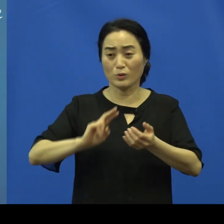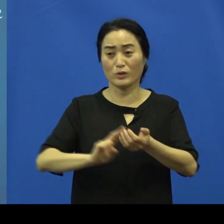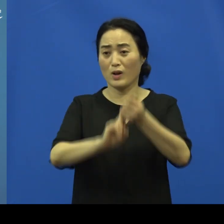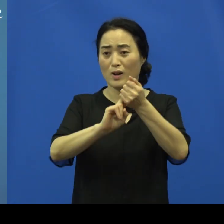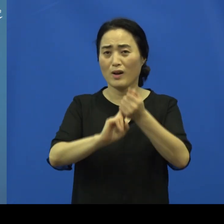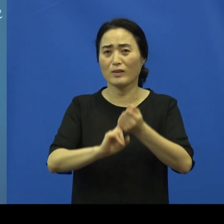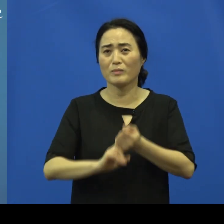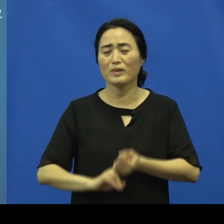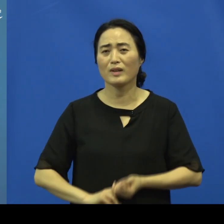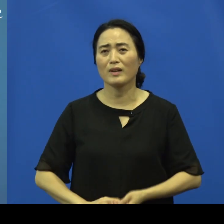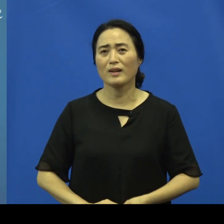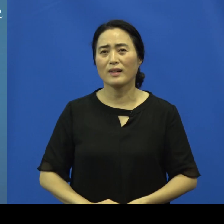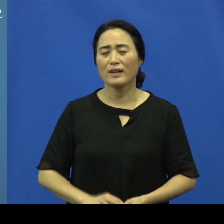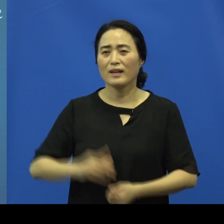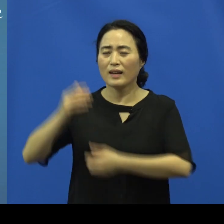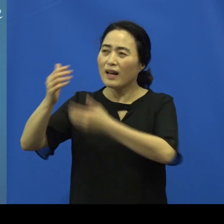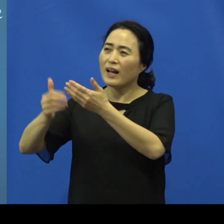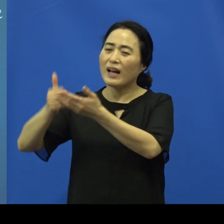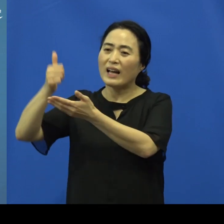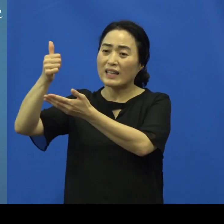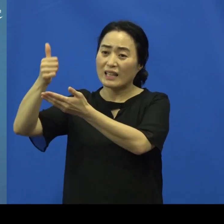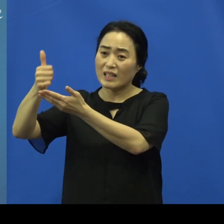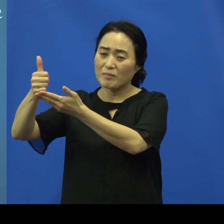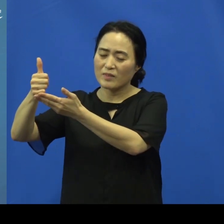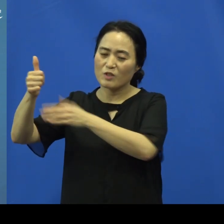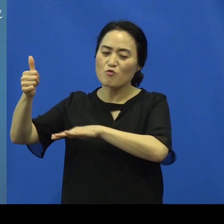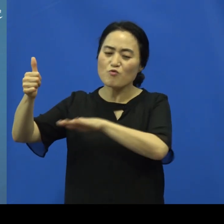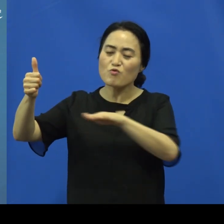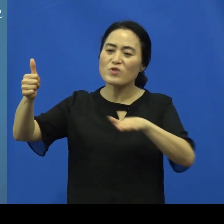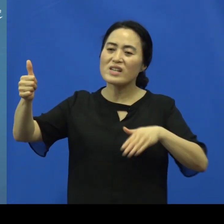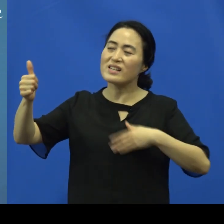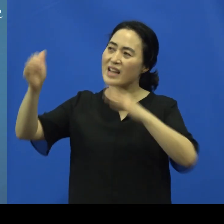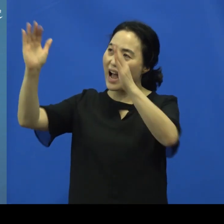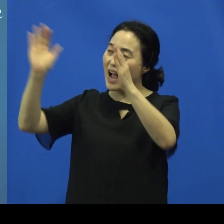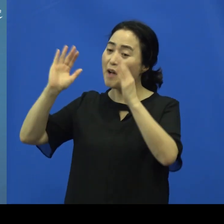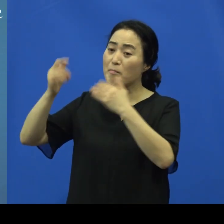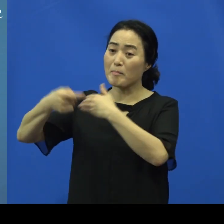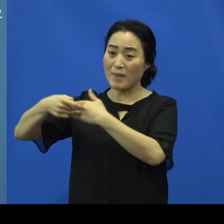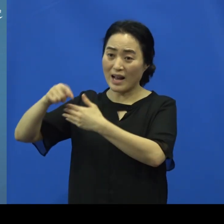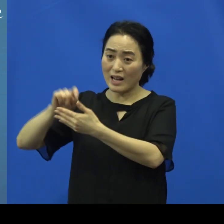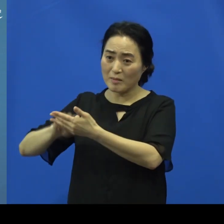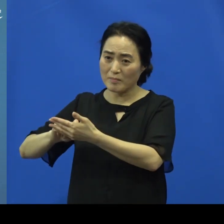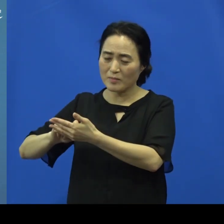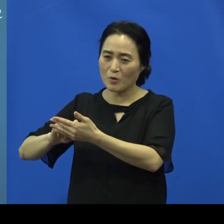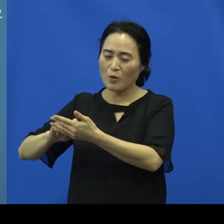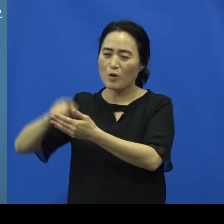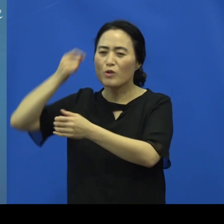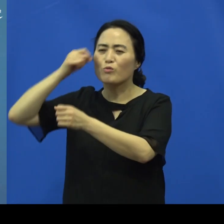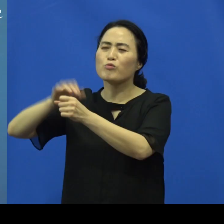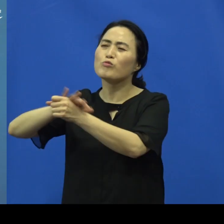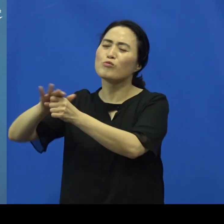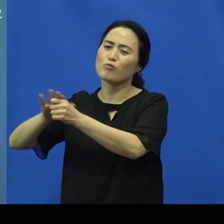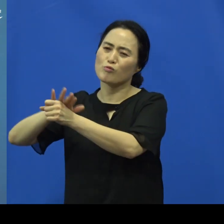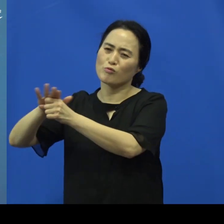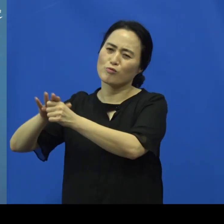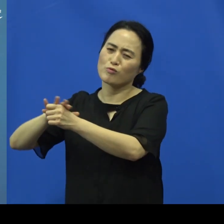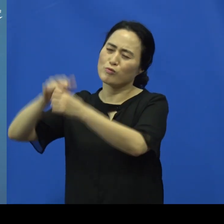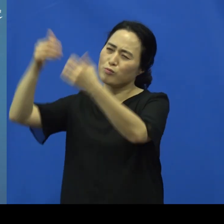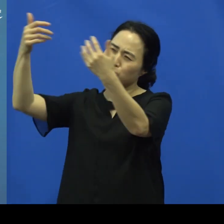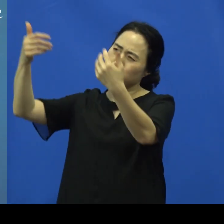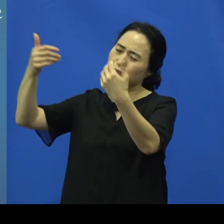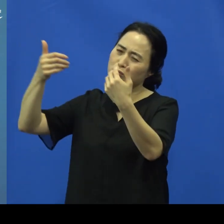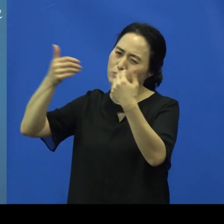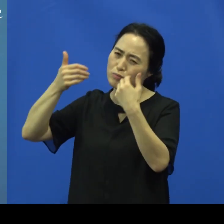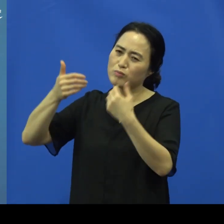하나님이 우리를 향한 마음을 엘리사를 통해 보여줍니다. 오늘 우리가 세상에서 고통을 당할 때 하나님이 이 긍휼의 마음을 가지고 우리를